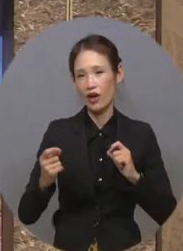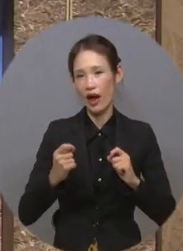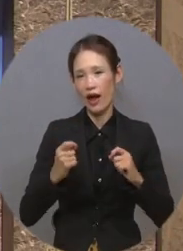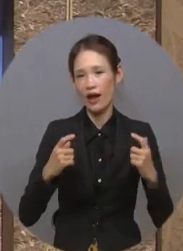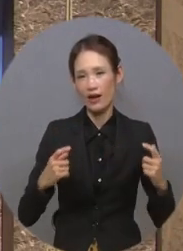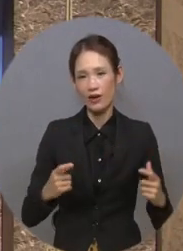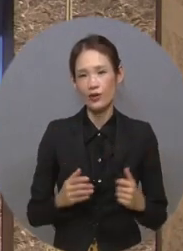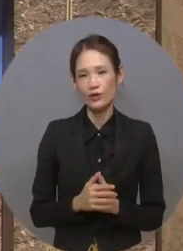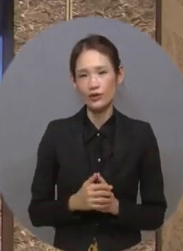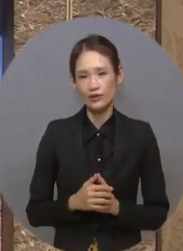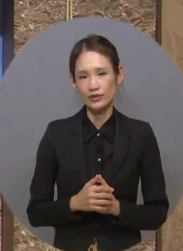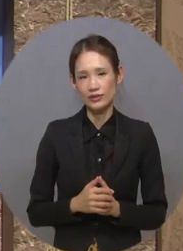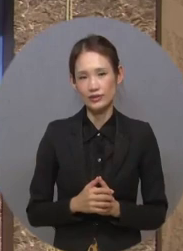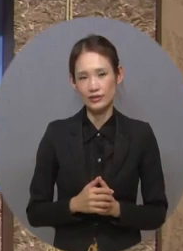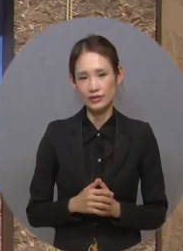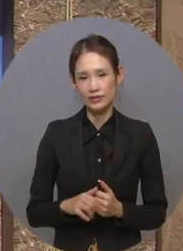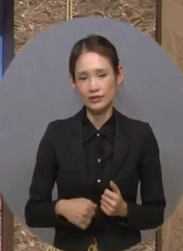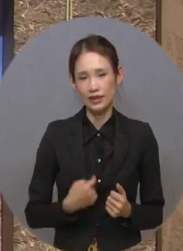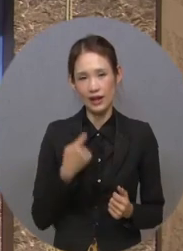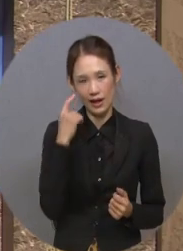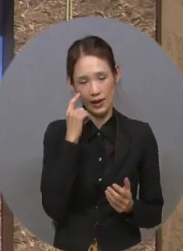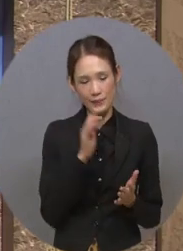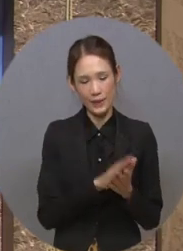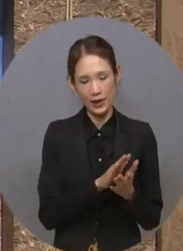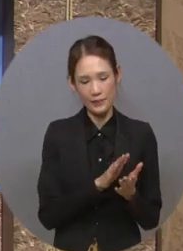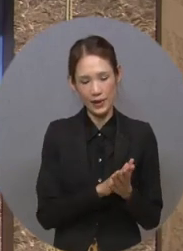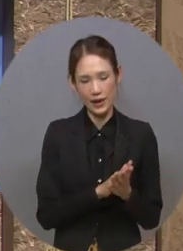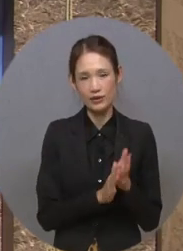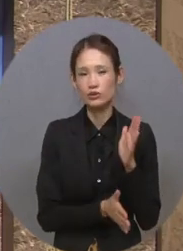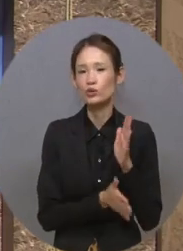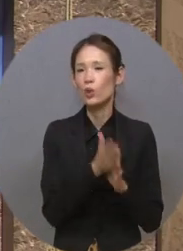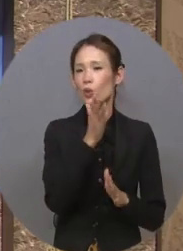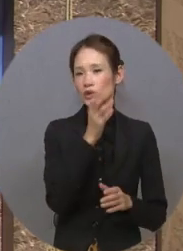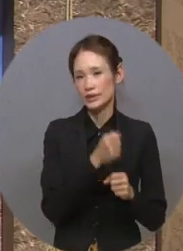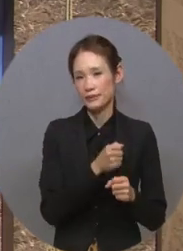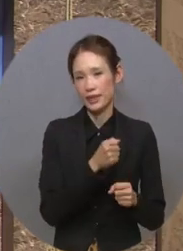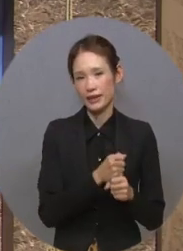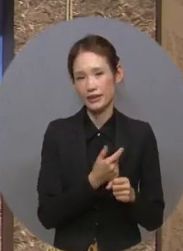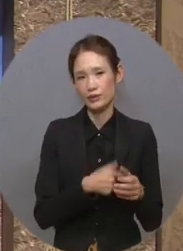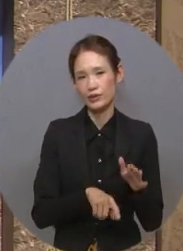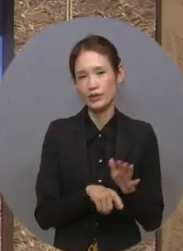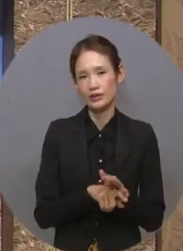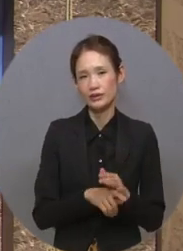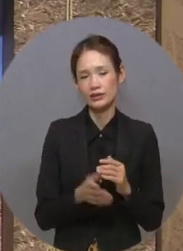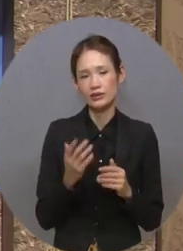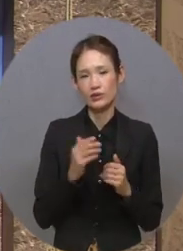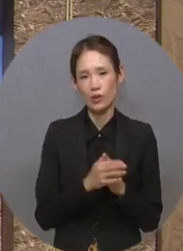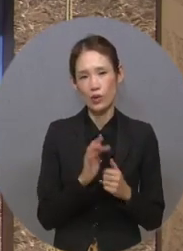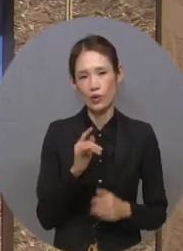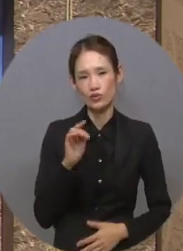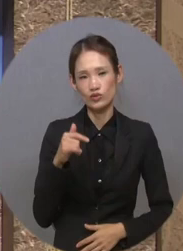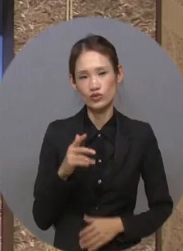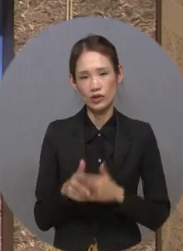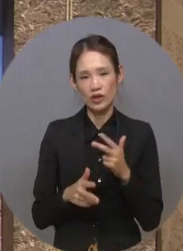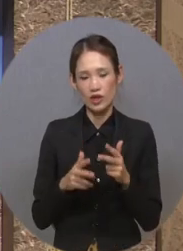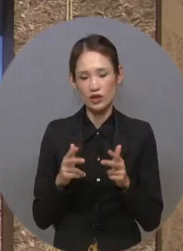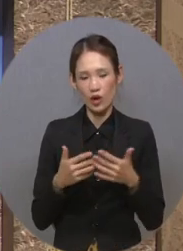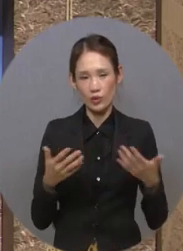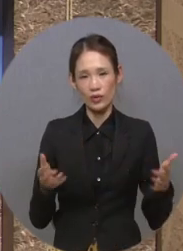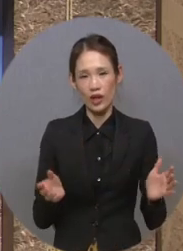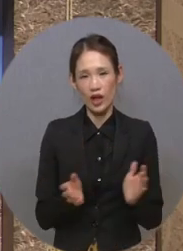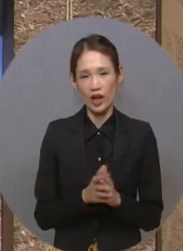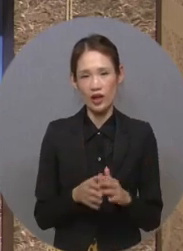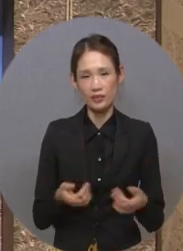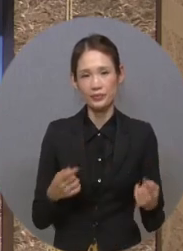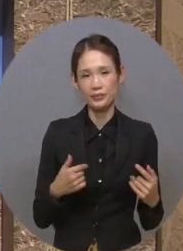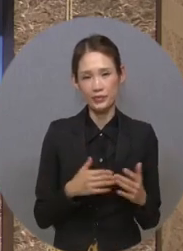우리 자족도시 기능을 갖추기 위해서 네. 지난번에 홍죽산단도 다 이제 분양을 다 해서 지금 입주해서